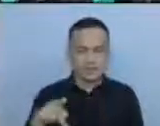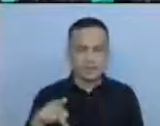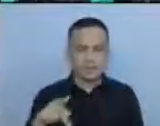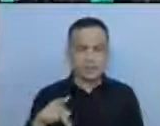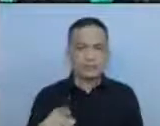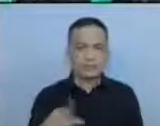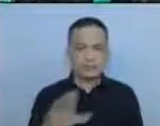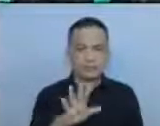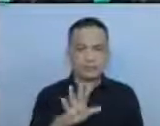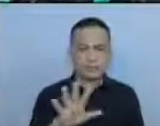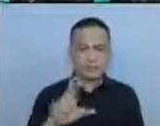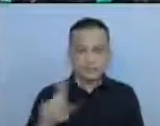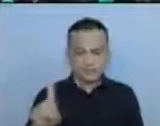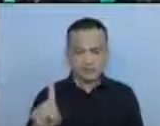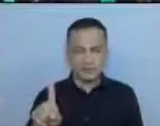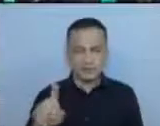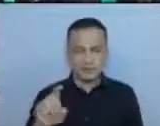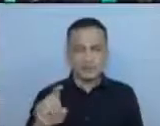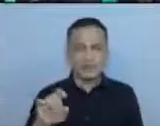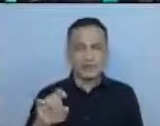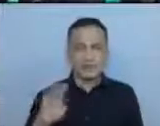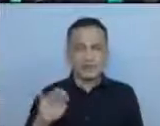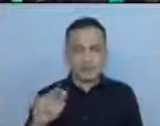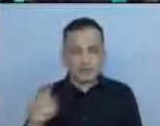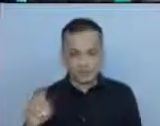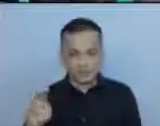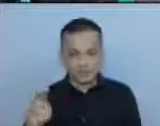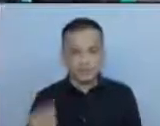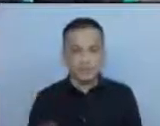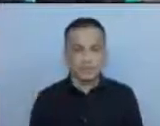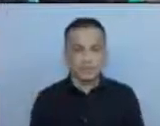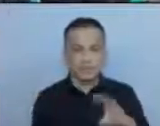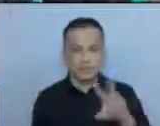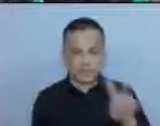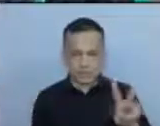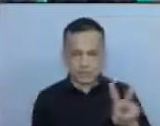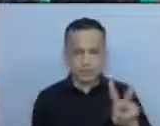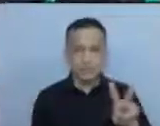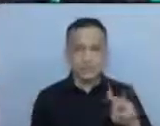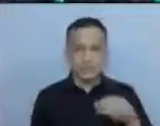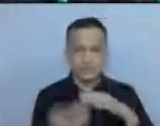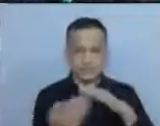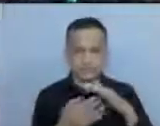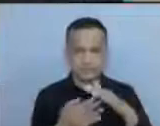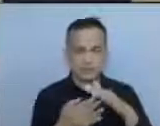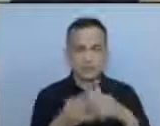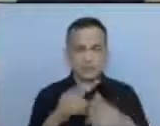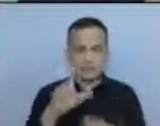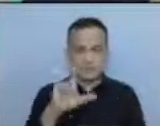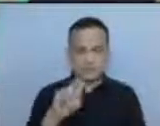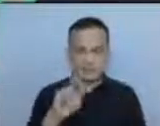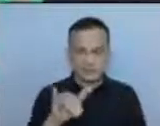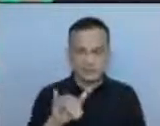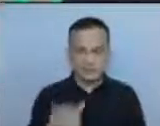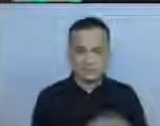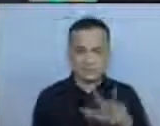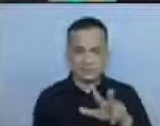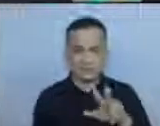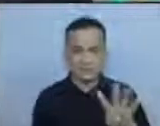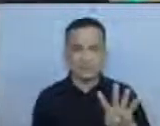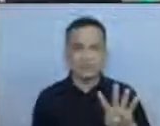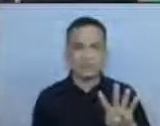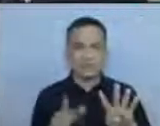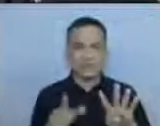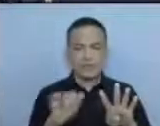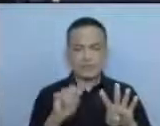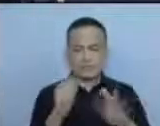Battalion. 42 rito ang nakakompleto ng Basic Literacy Program, 34 sa Accreditation and Equivalency o A&E